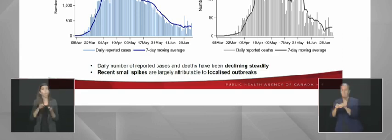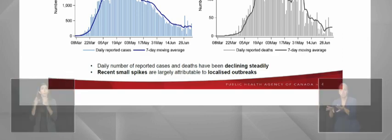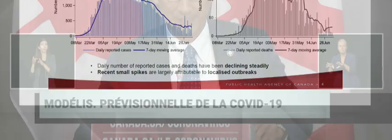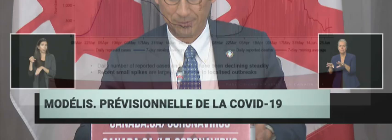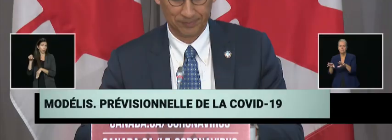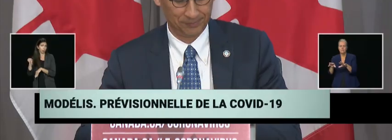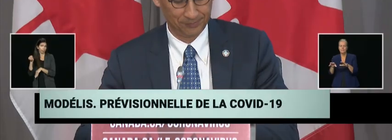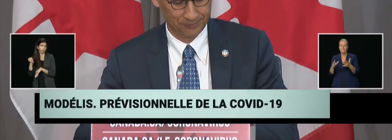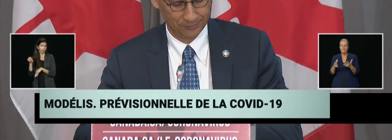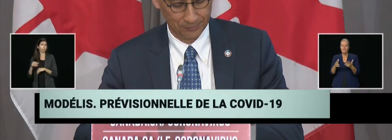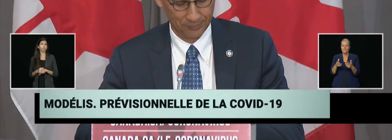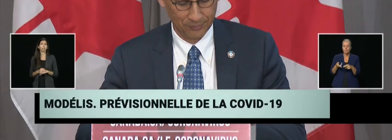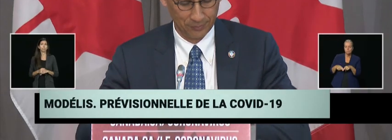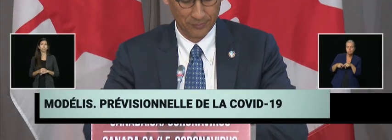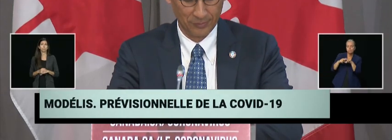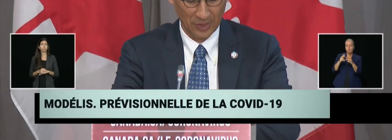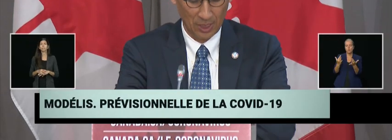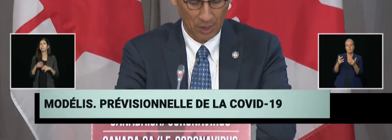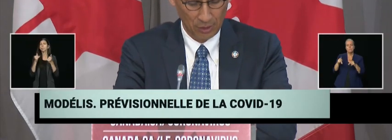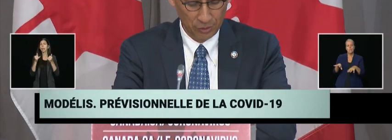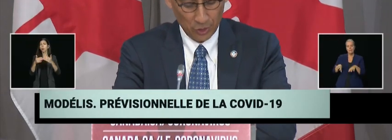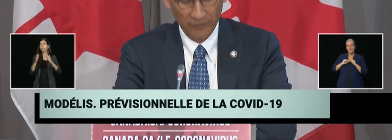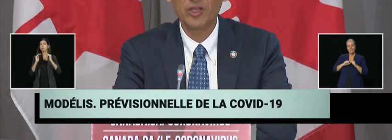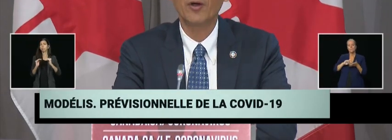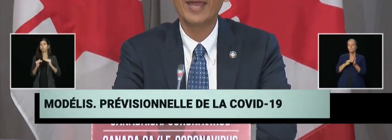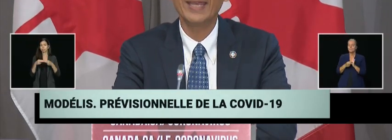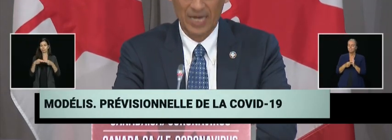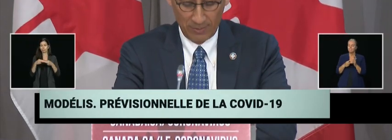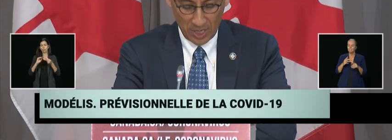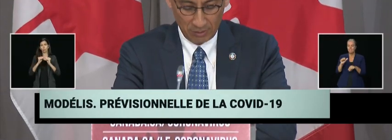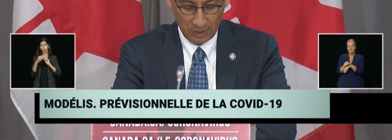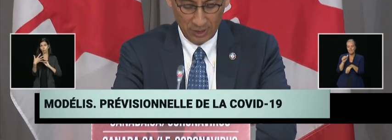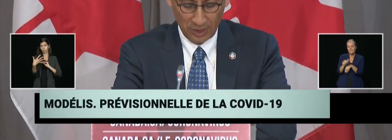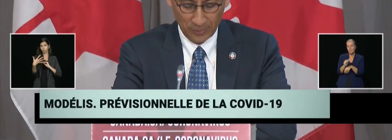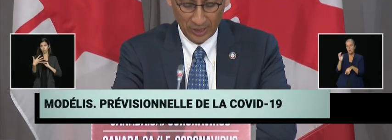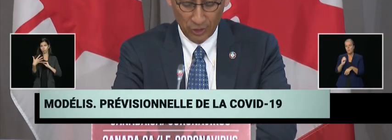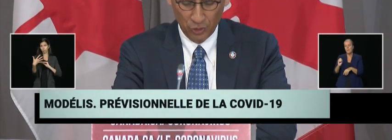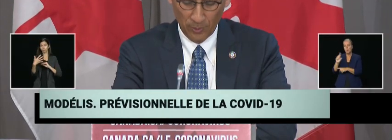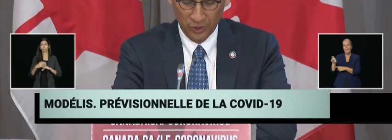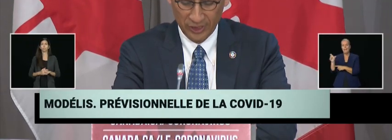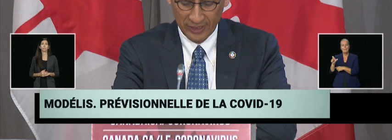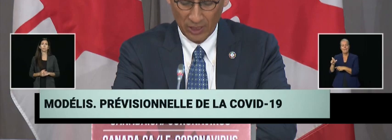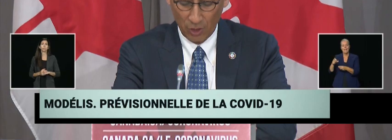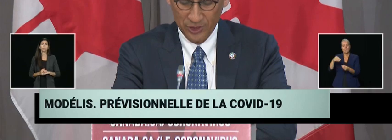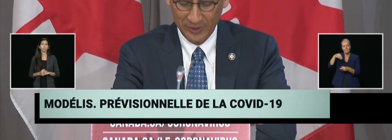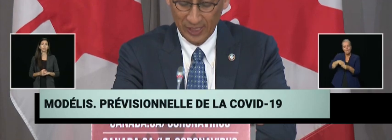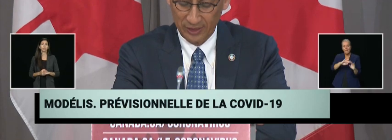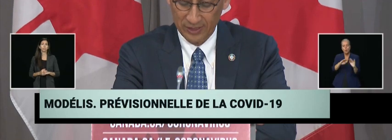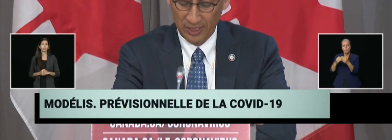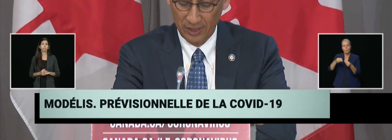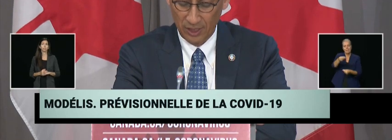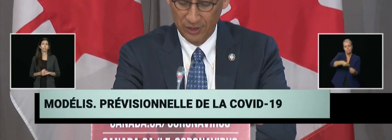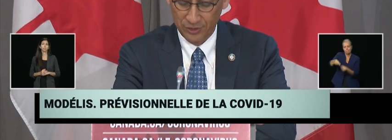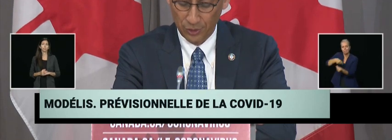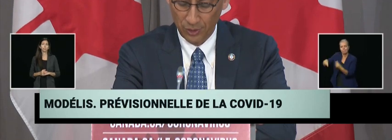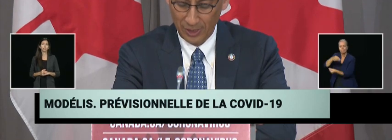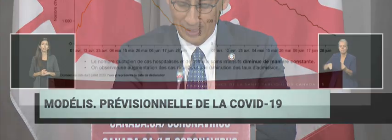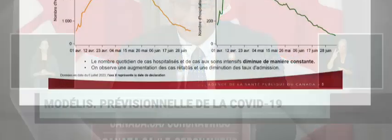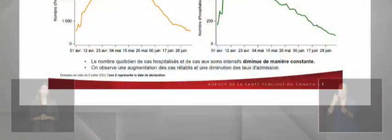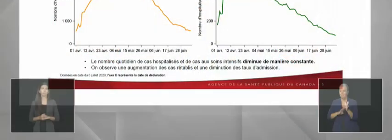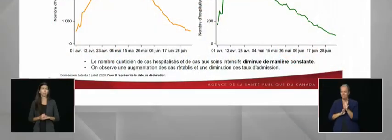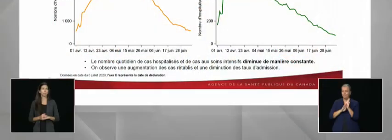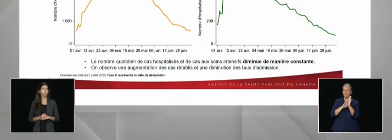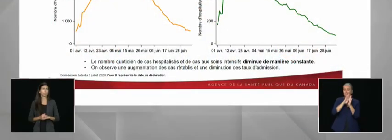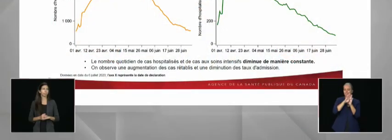diapositive 5. Nous surveillons également les D'après le nombre de cas hospitalisés et ceux